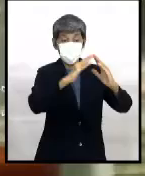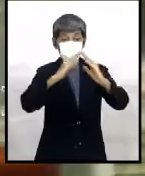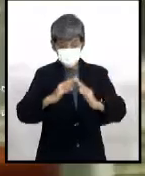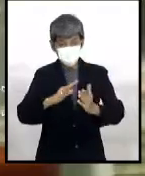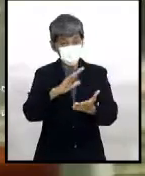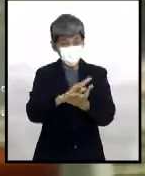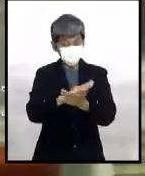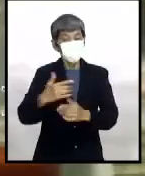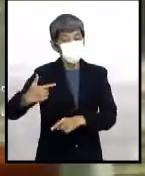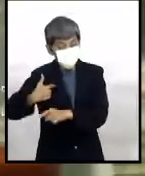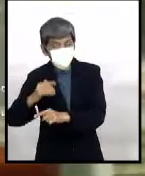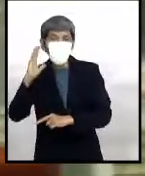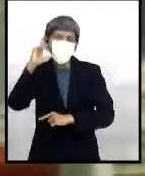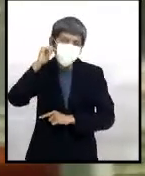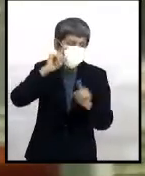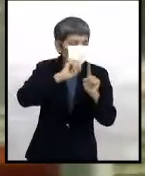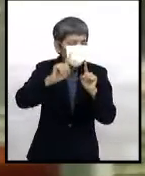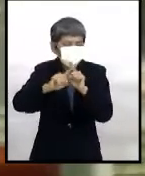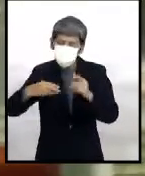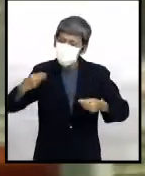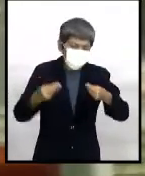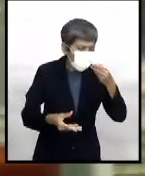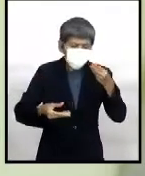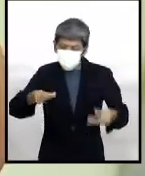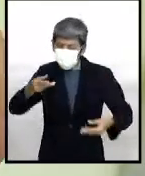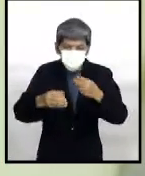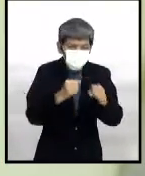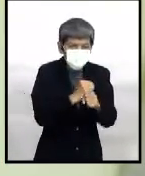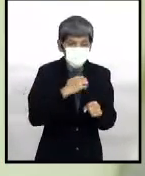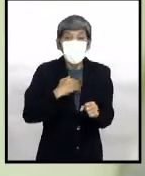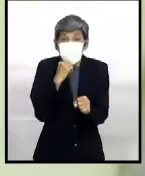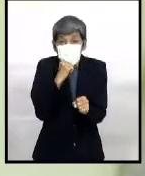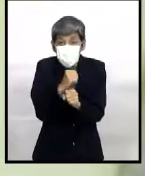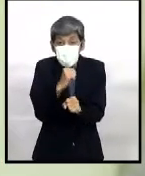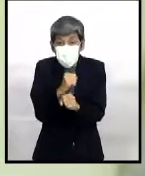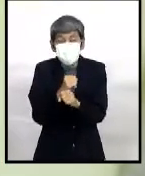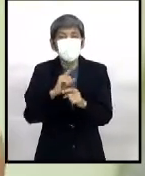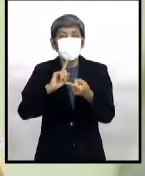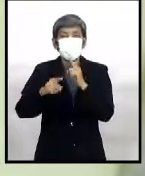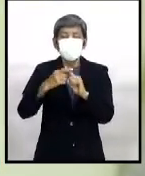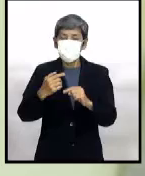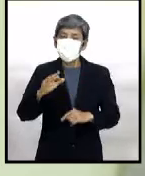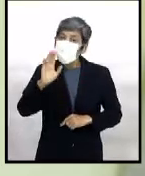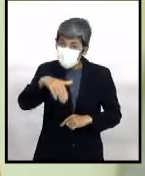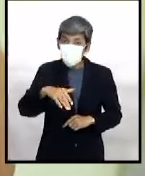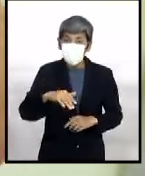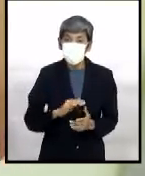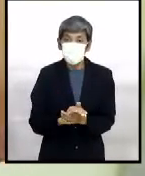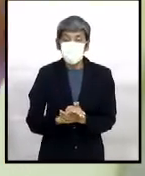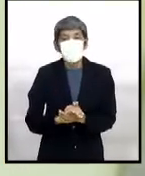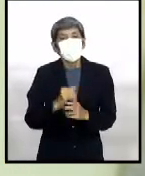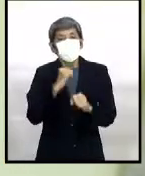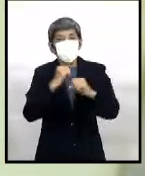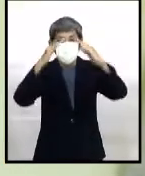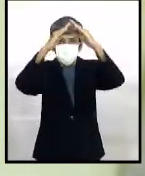ะมีความใจดีจากผู้ปกครองหลากหลายคนที่มาช่วยกัน พอตอนทำปุ๊บเนี่ยเพื่อนถาปัดก็เอ้ยมา